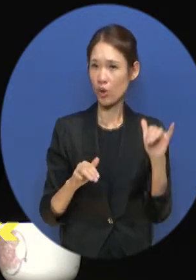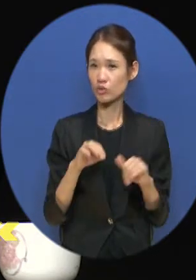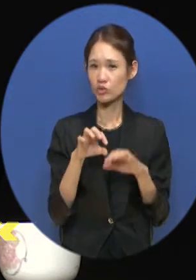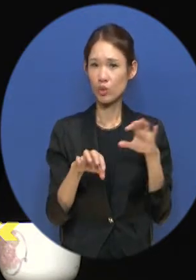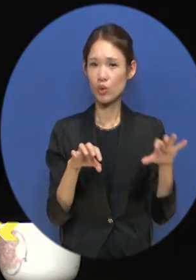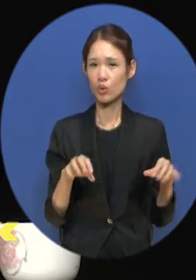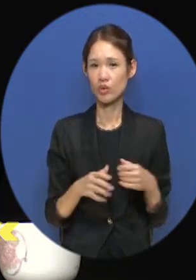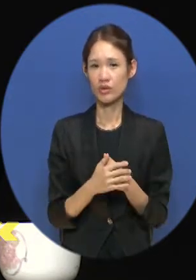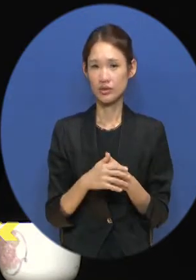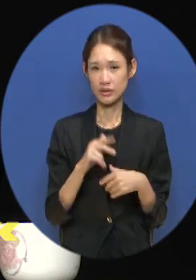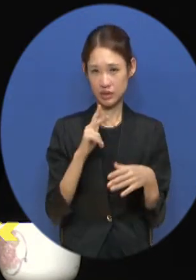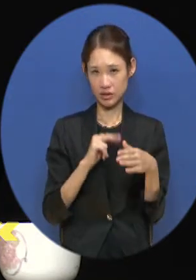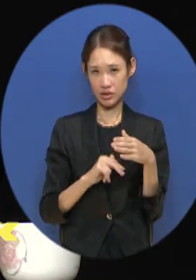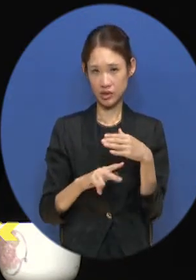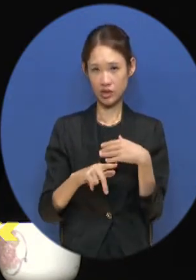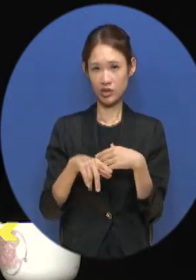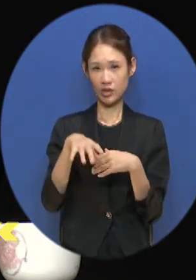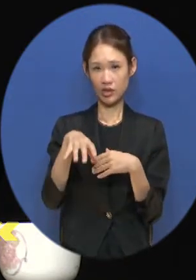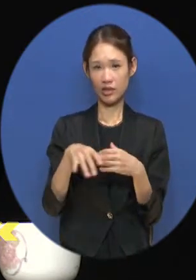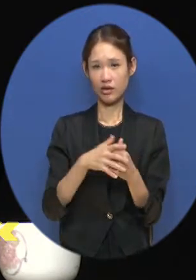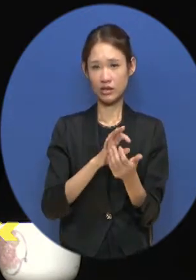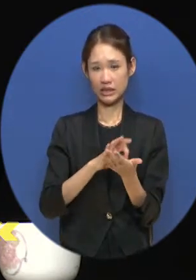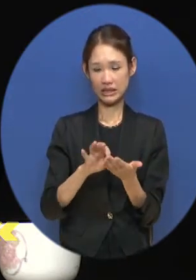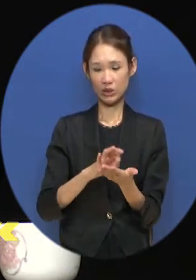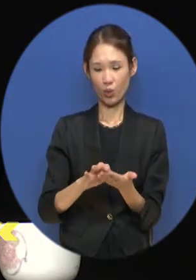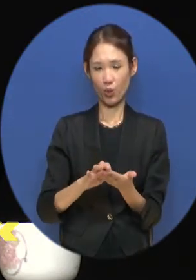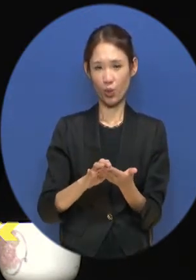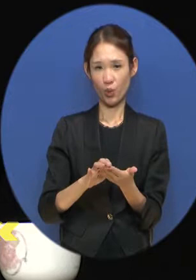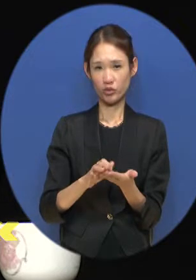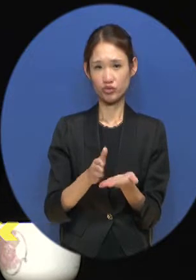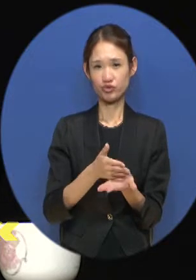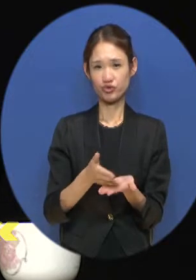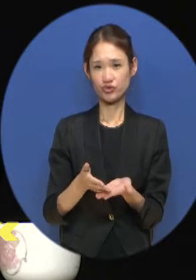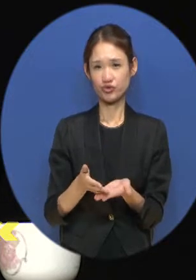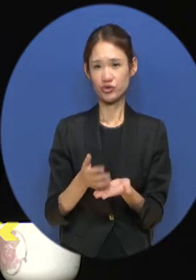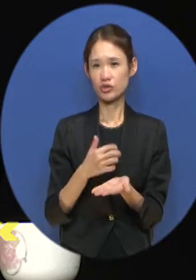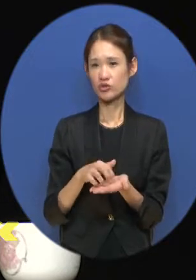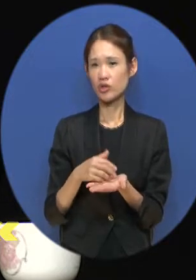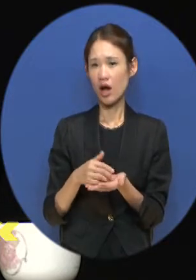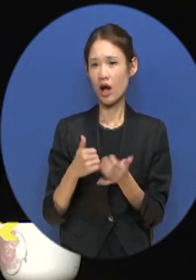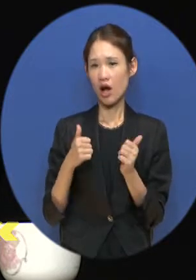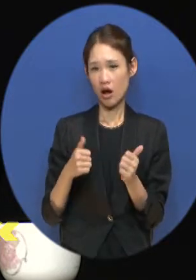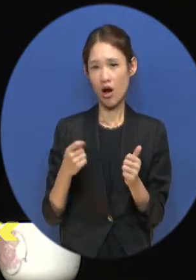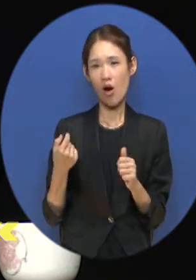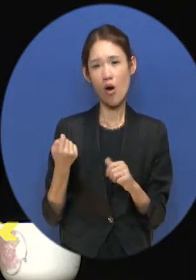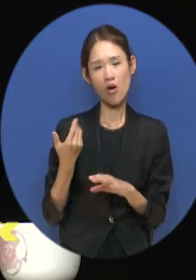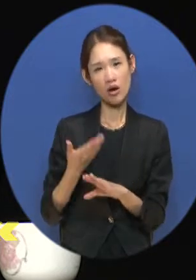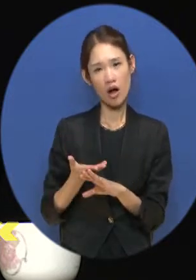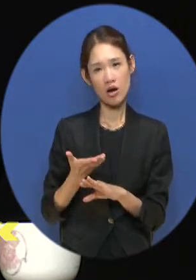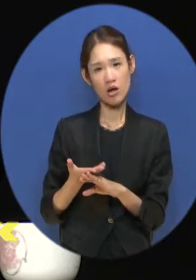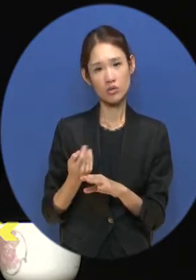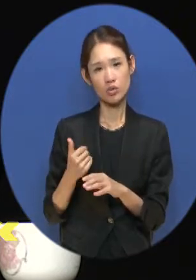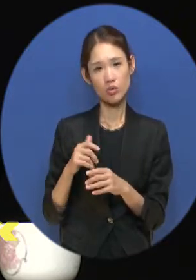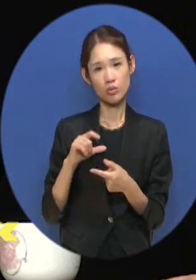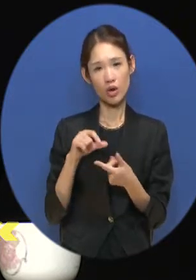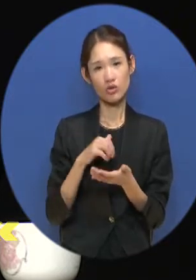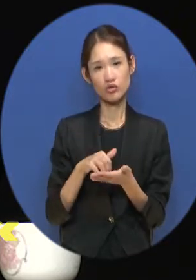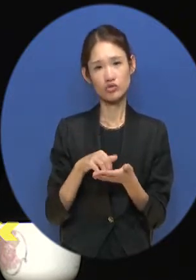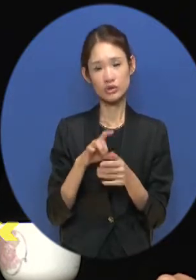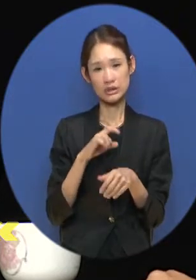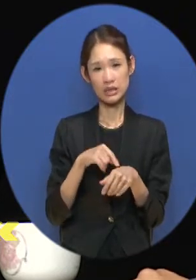지금 지하철역 이용객이 어느 정도 되고 또 평균 시간에 따라서 이제